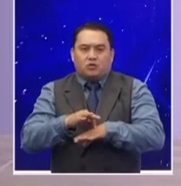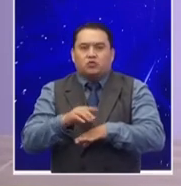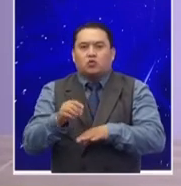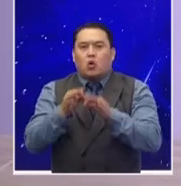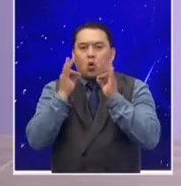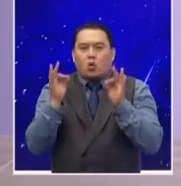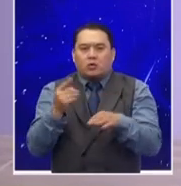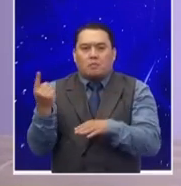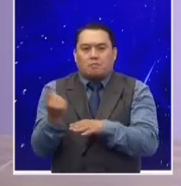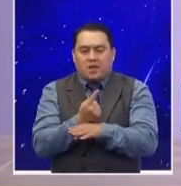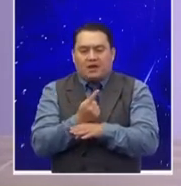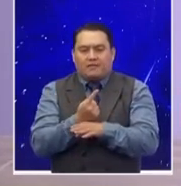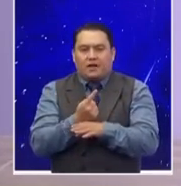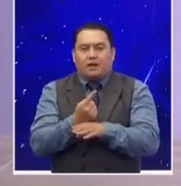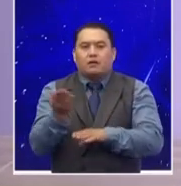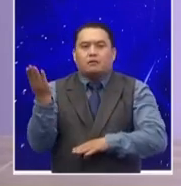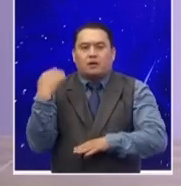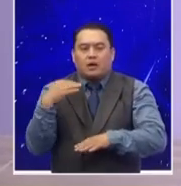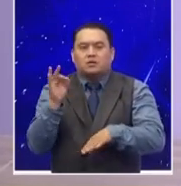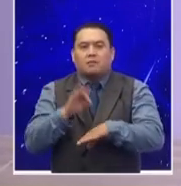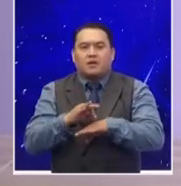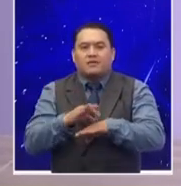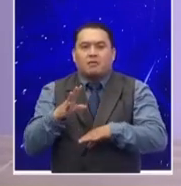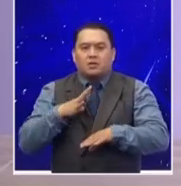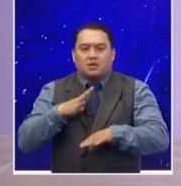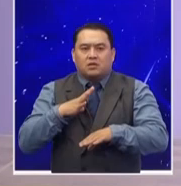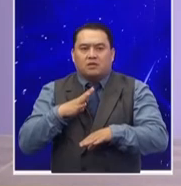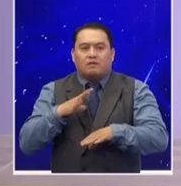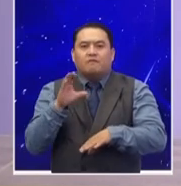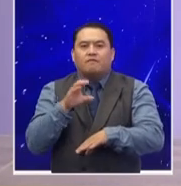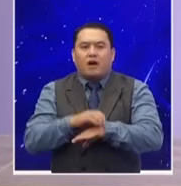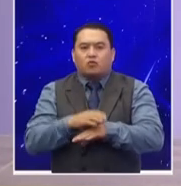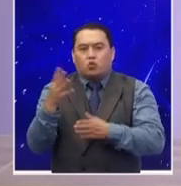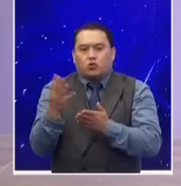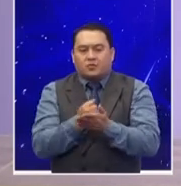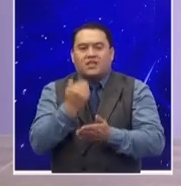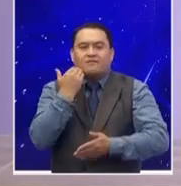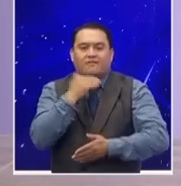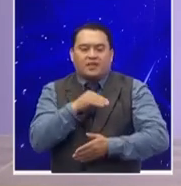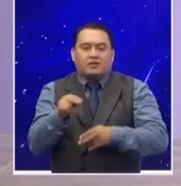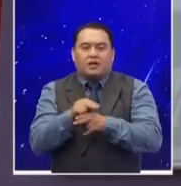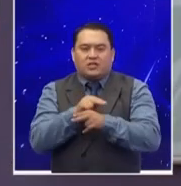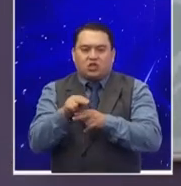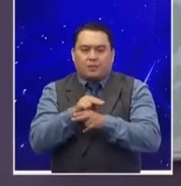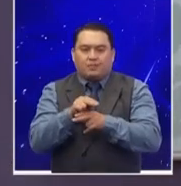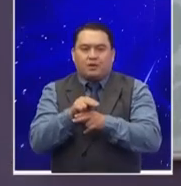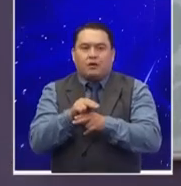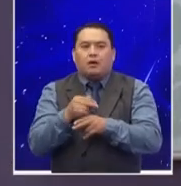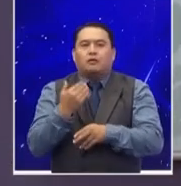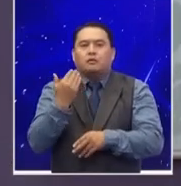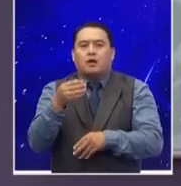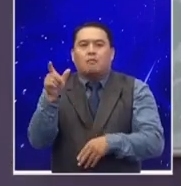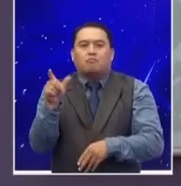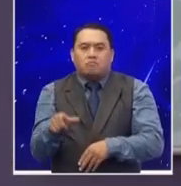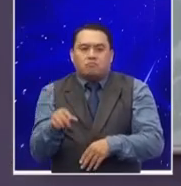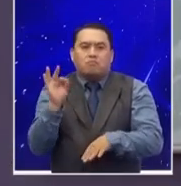опыт первой волны, ранняя диагностика пневмонии является одним из факторов успешного и эффективного лечения. Для лечения больных